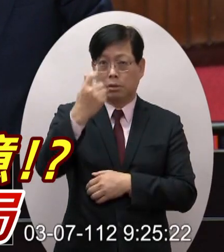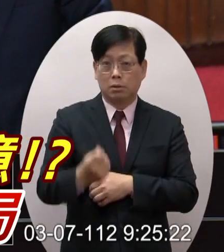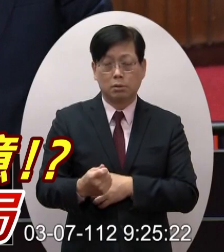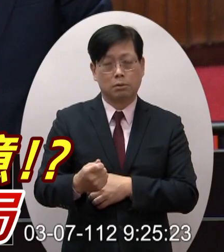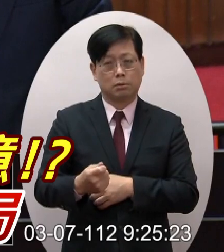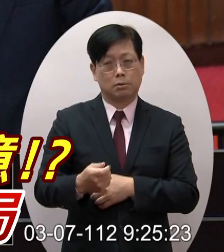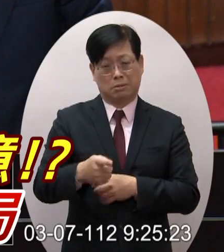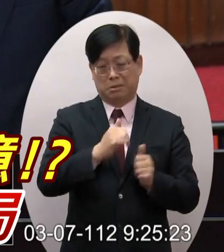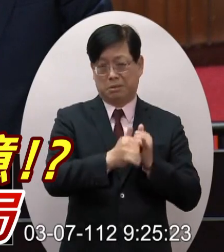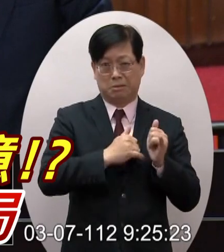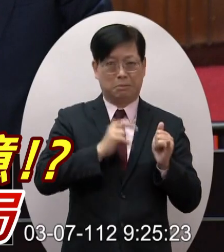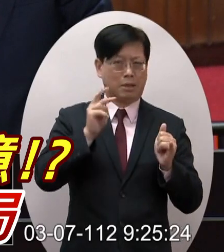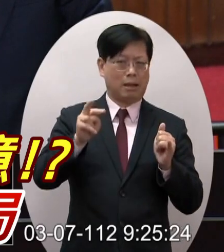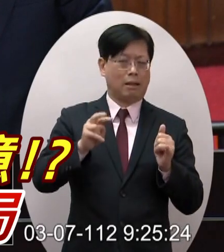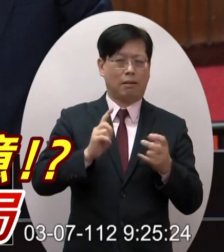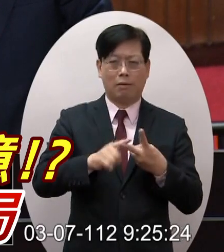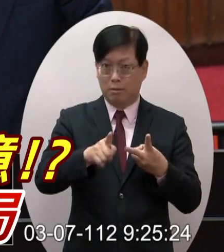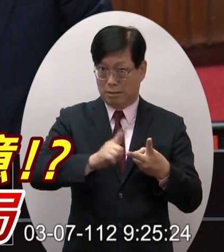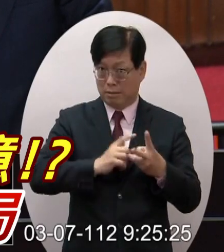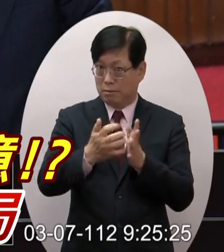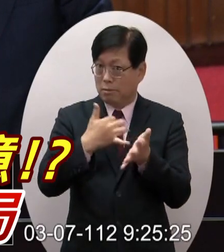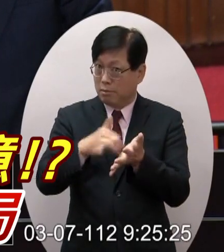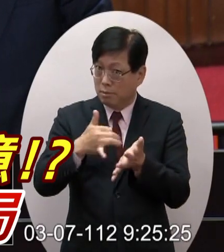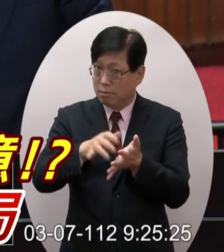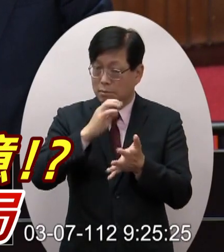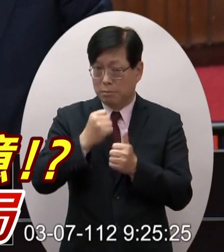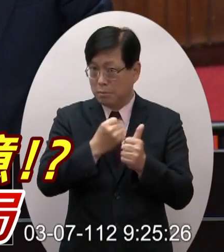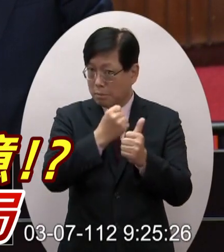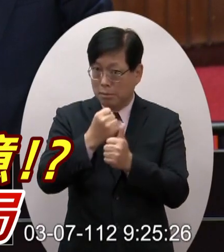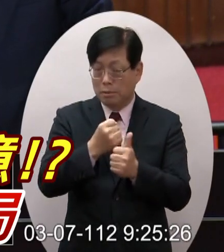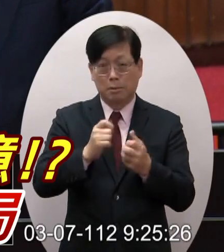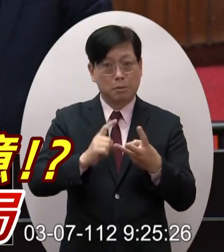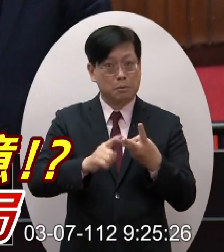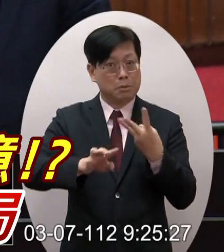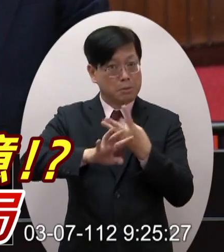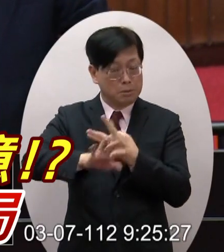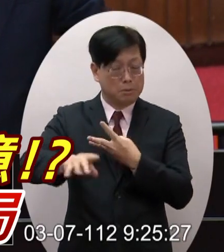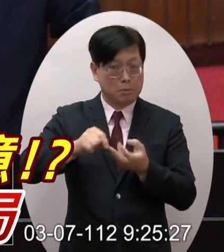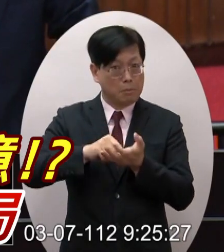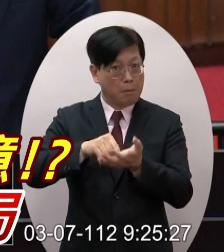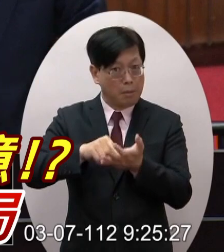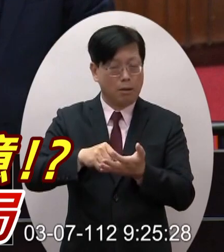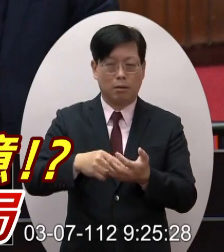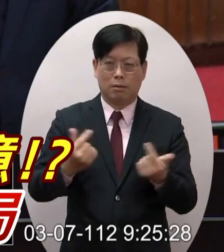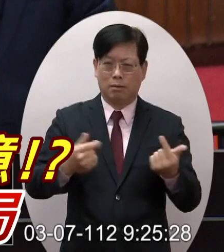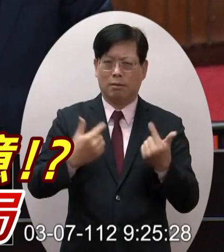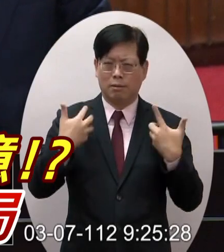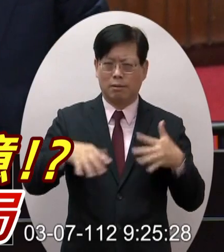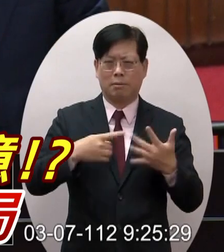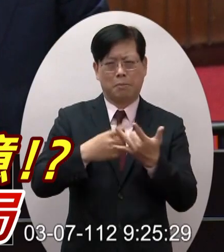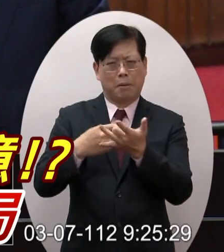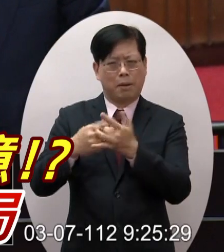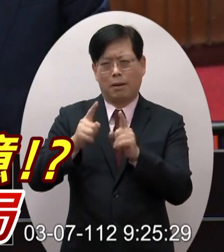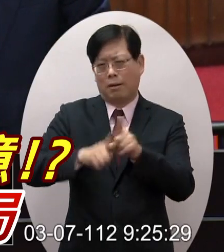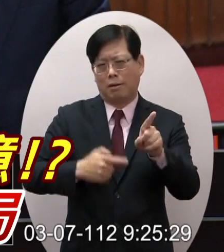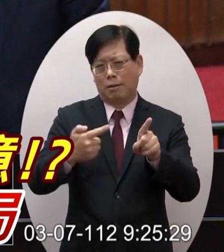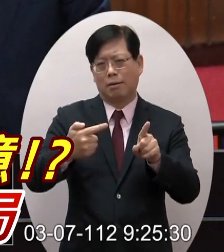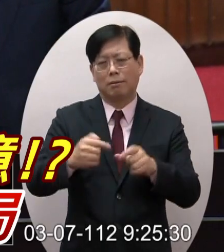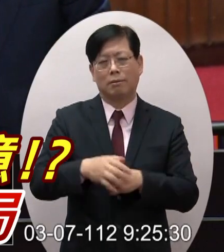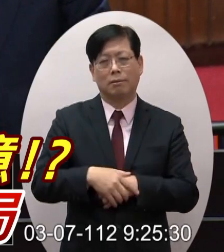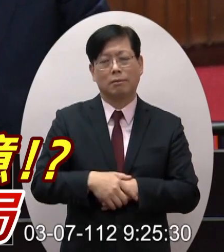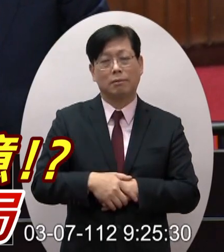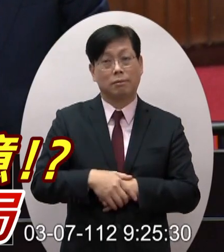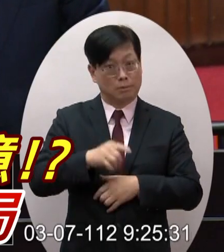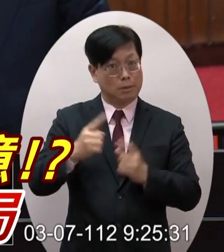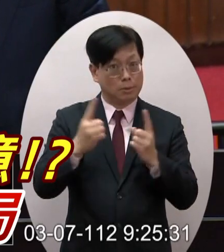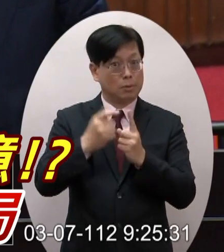不管说在社会观感上，还是说你们在预算的这个掌握上跟相关的一个编列上，其实都有很大的一个落差。这个